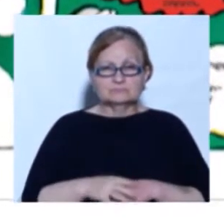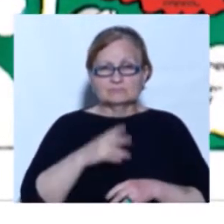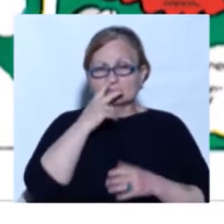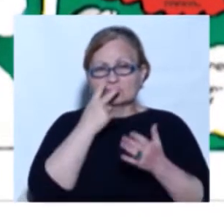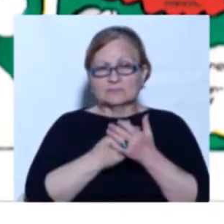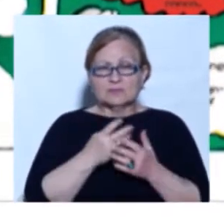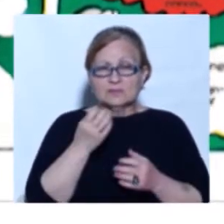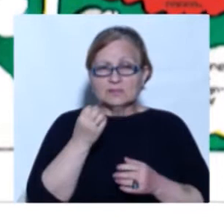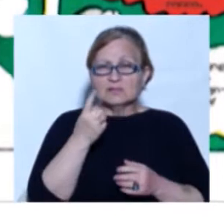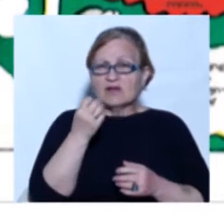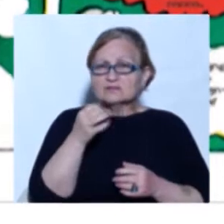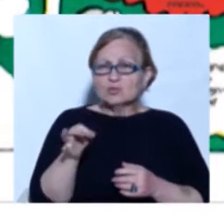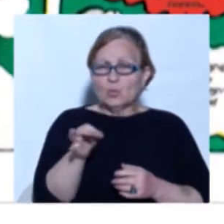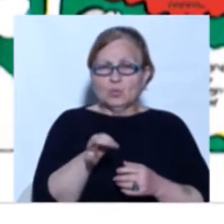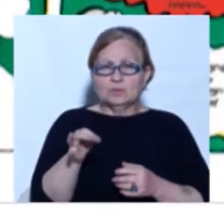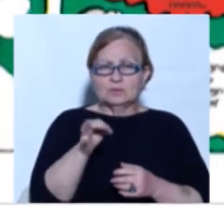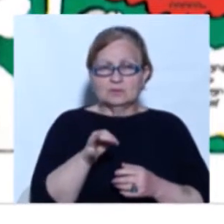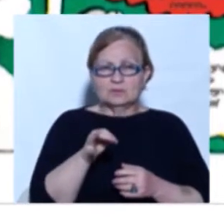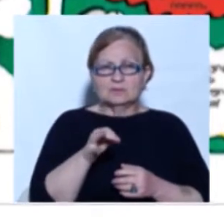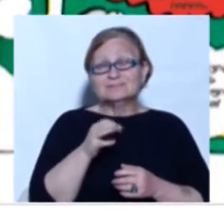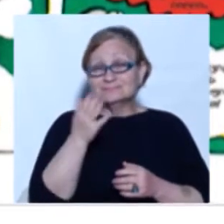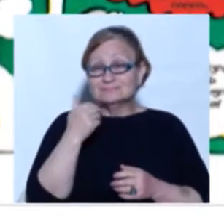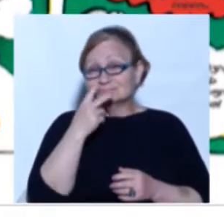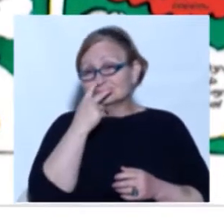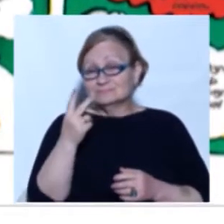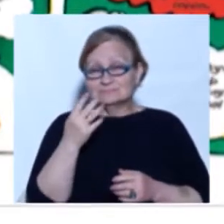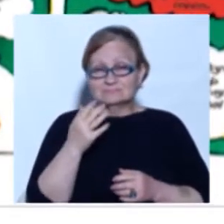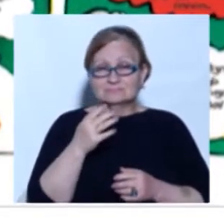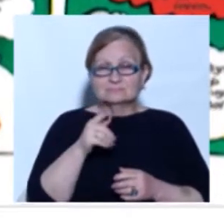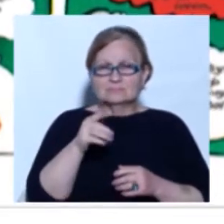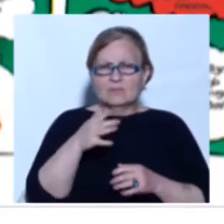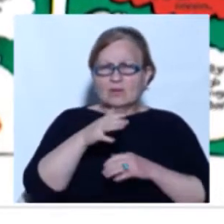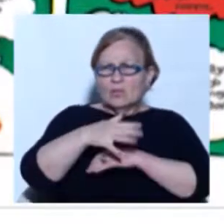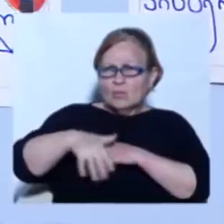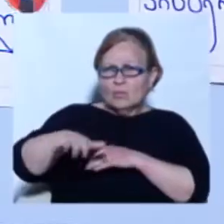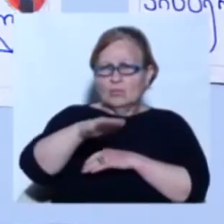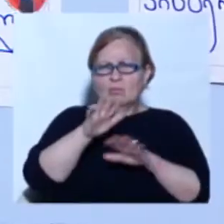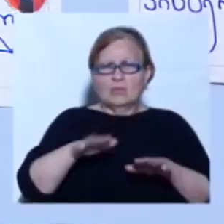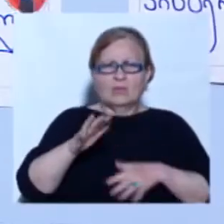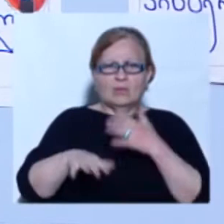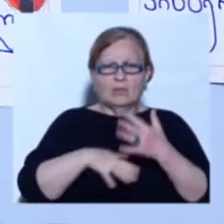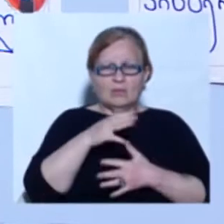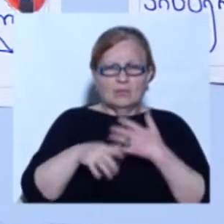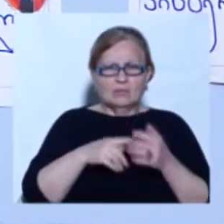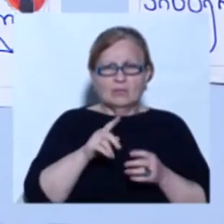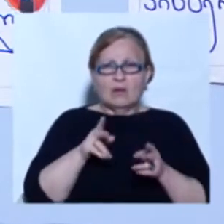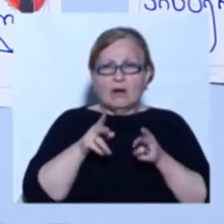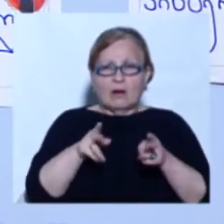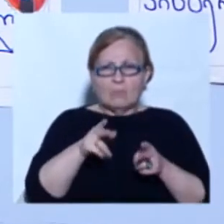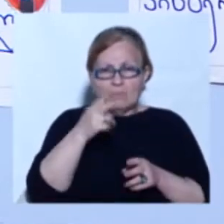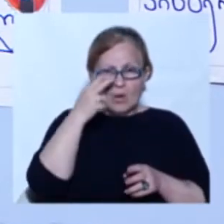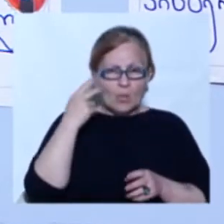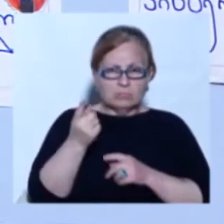Შეხედე კიდევ ერთი კუნძული. Გამახედე რა, ნაპირზე არეულობა. Ვაიმე, ისევ მეკობრეები